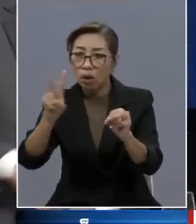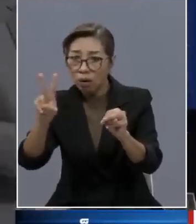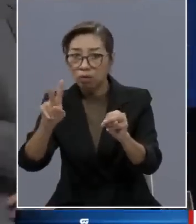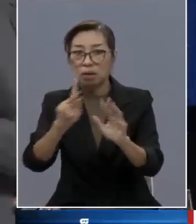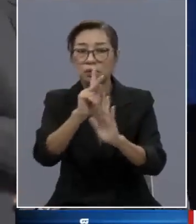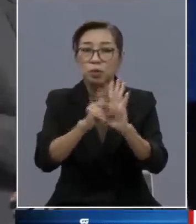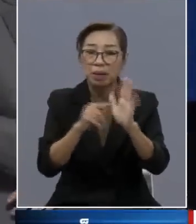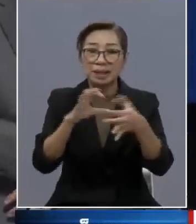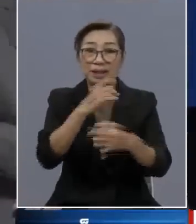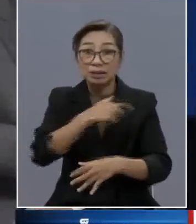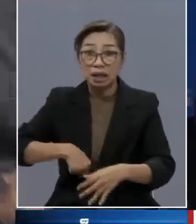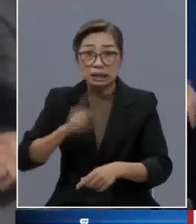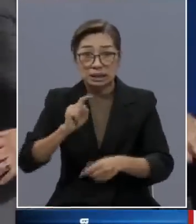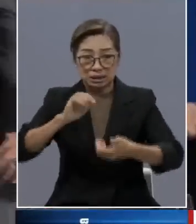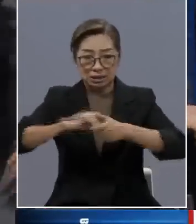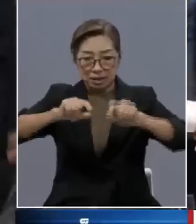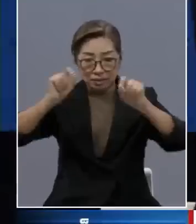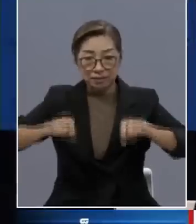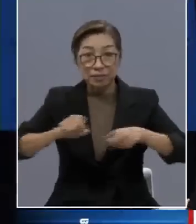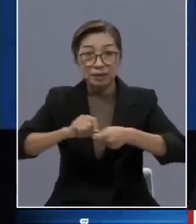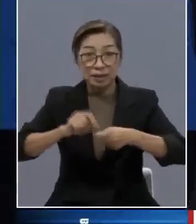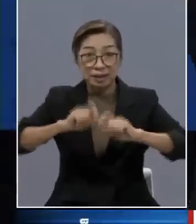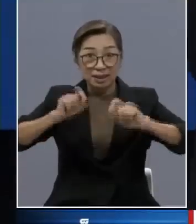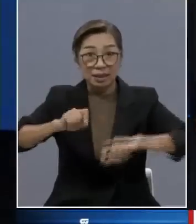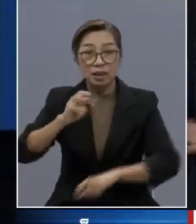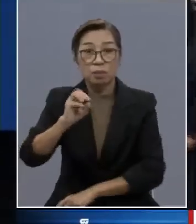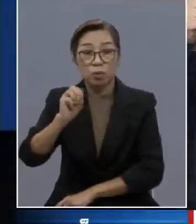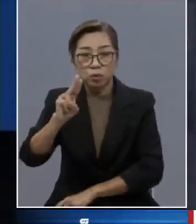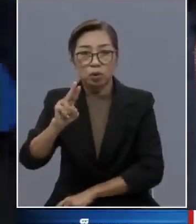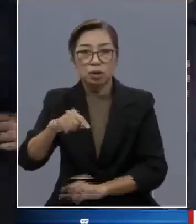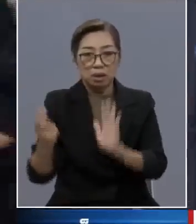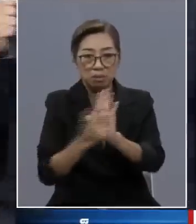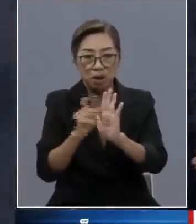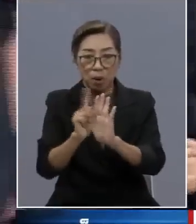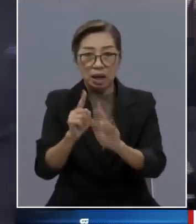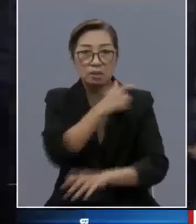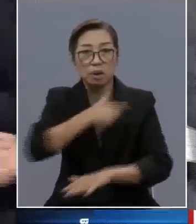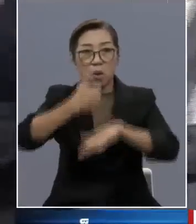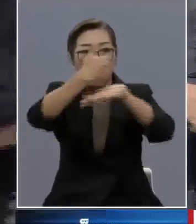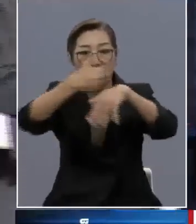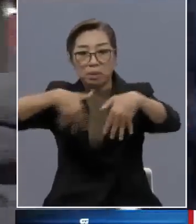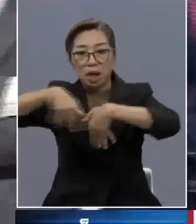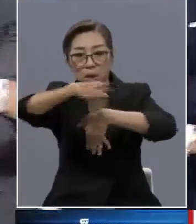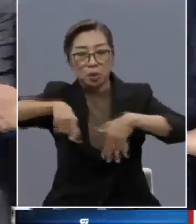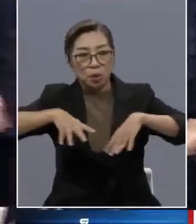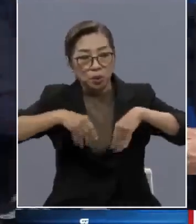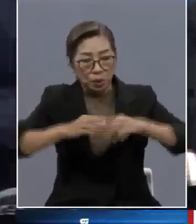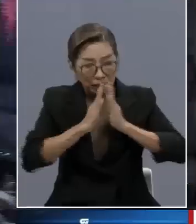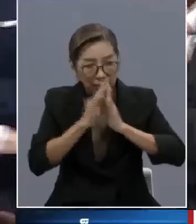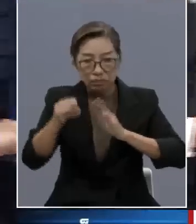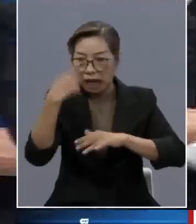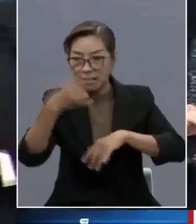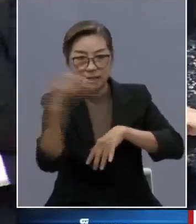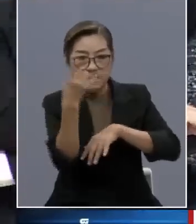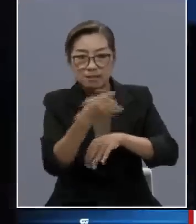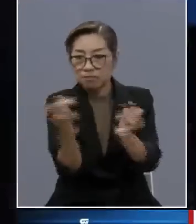ไว้ชัดเจนว่าพระมหากษัตริย์ดำรงอยู่ในฐานะอันเป็นที่เคารพสักการะผู้ใดจะละเมิดไม่ได้ก็น่าจะทำให้สว.แล้วก็ประชาชนจำนวน